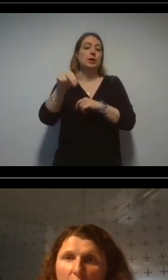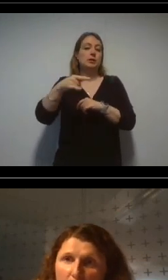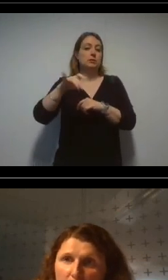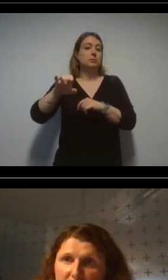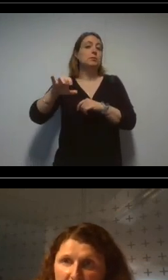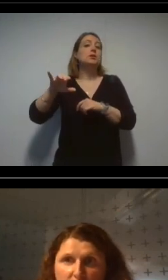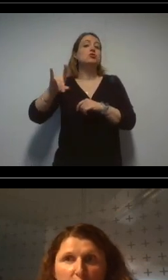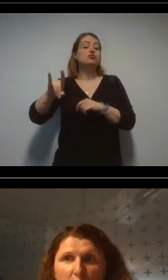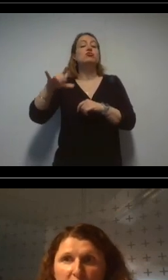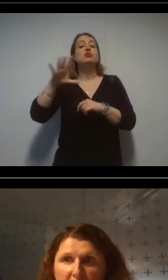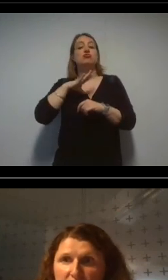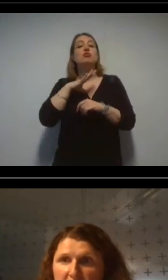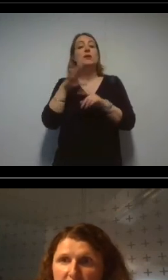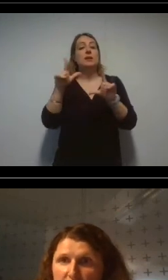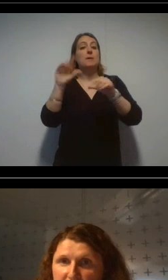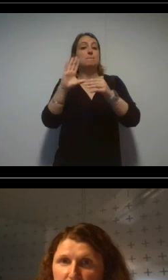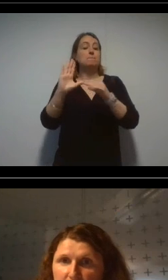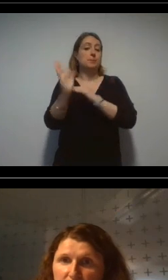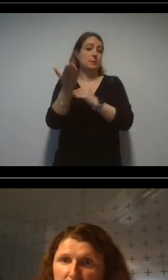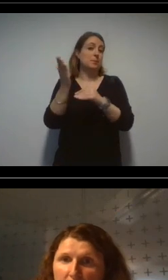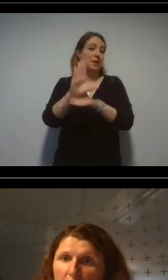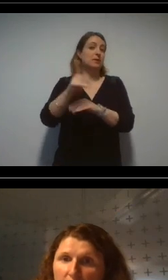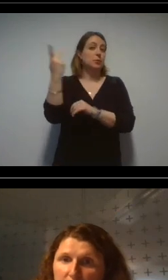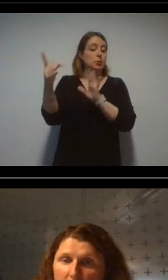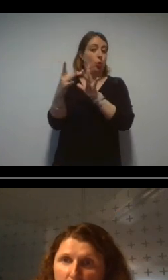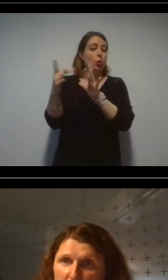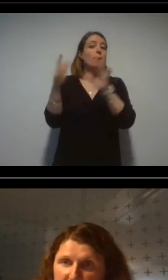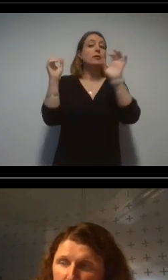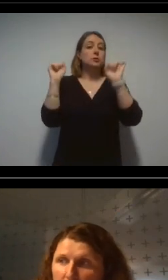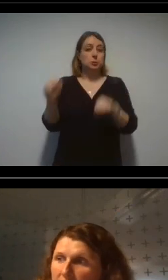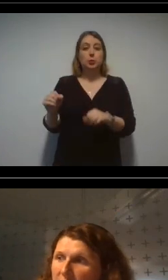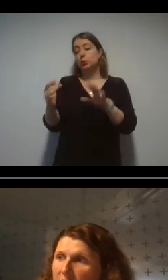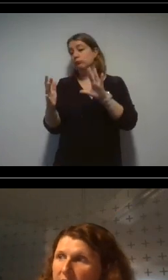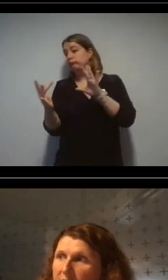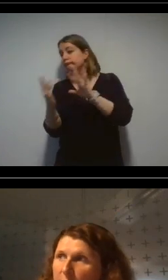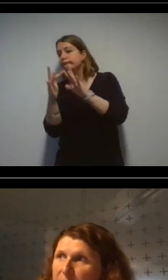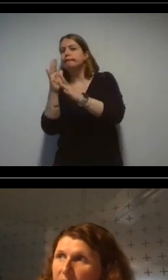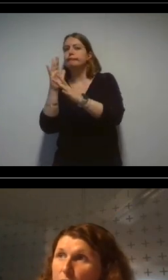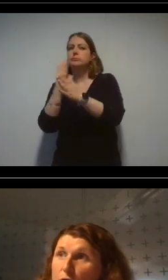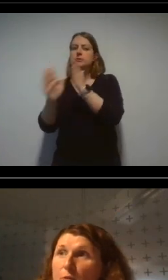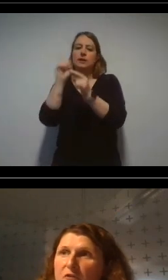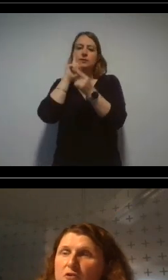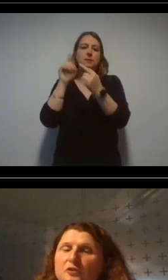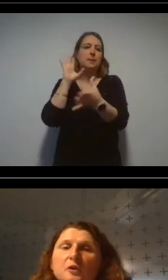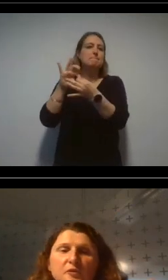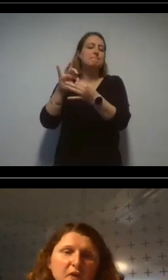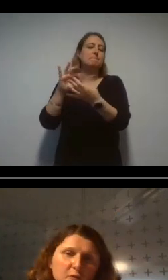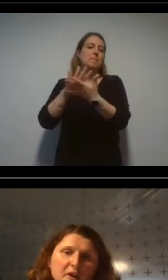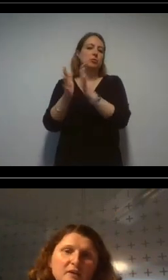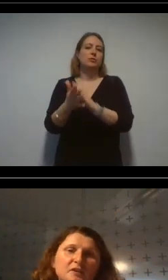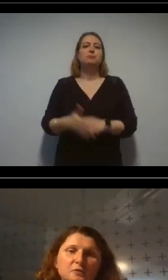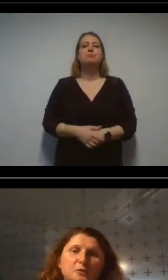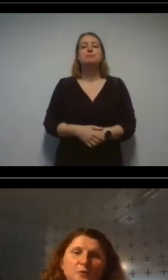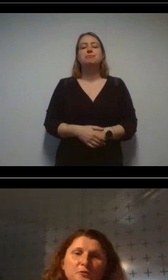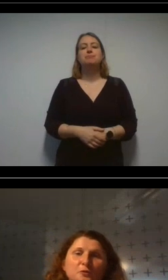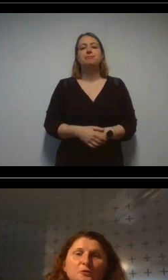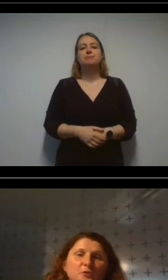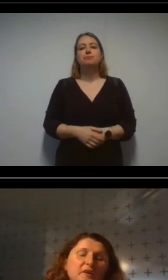aller directement en lien avec l'association et pouvoir vous rapprocher d'eux. Et du coup, moi, ce que j'entends, et pour faire le lien